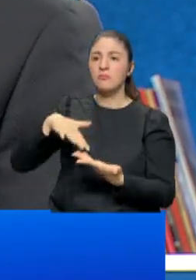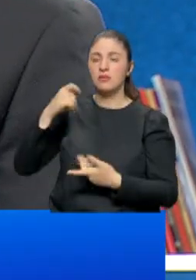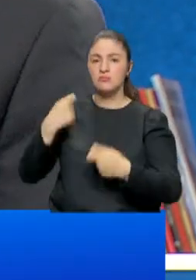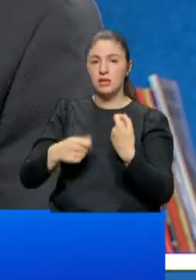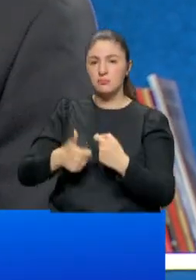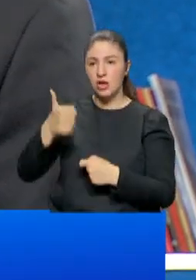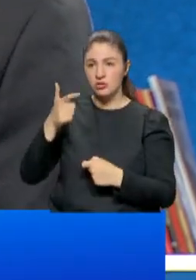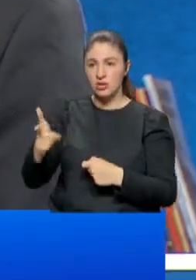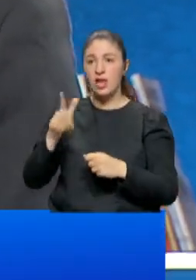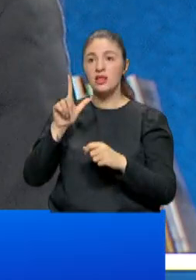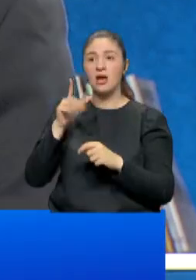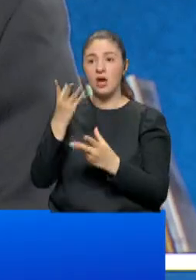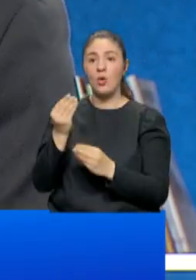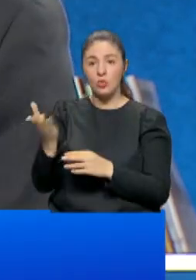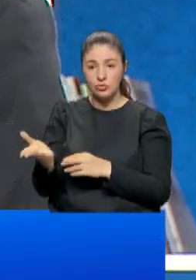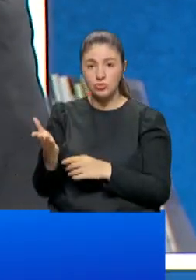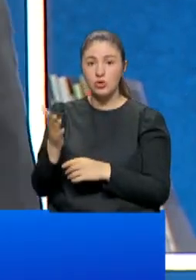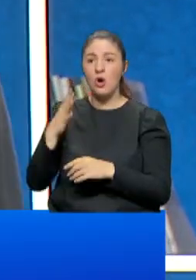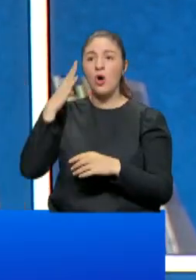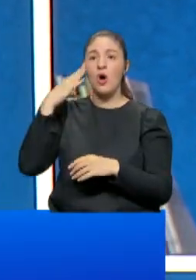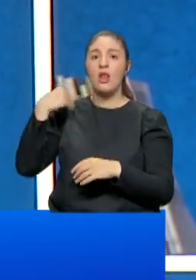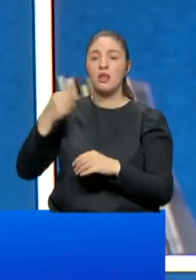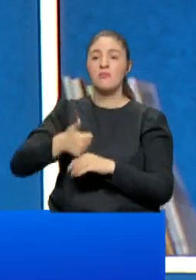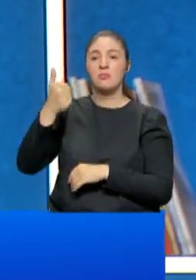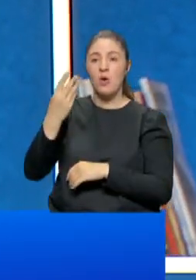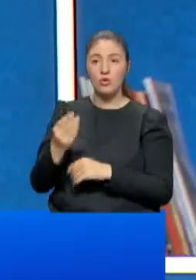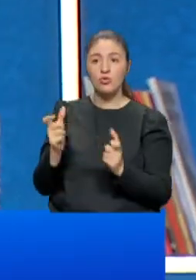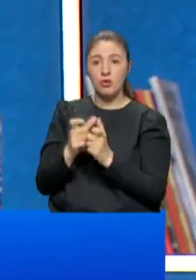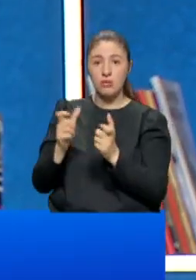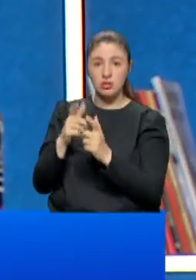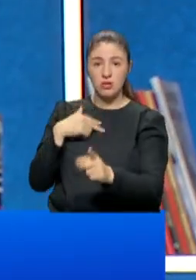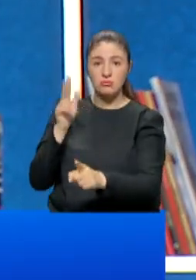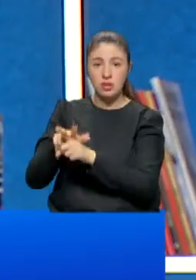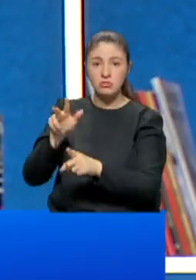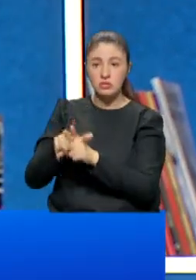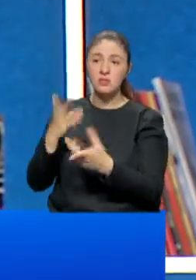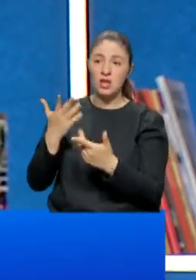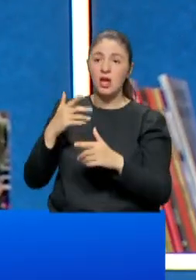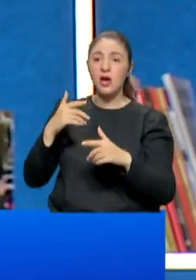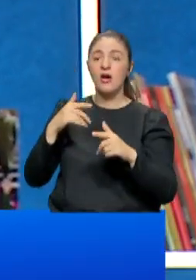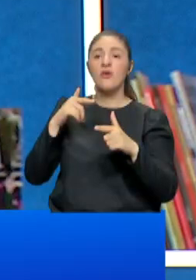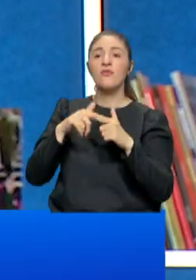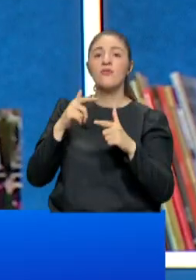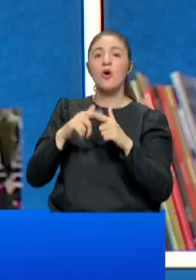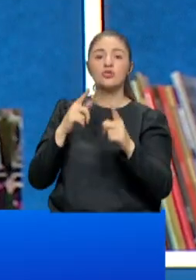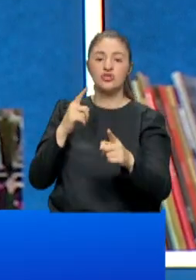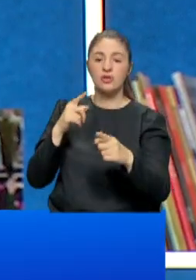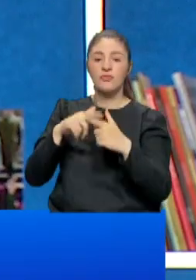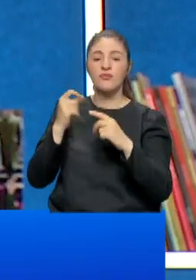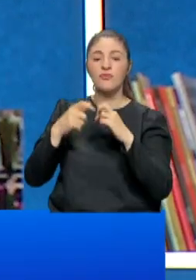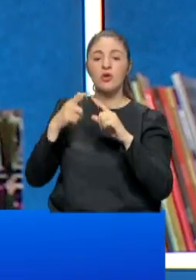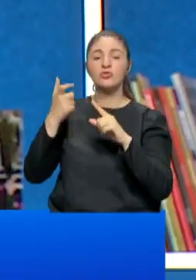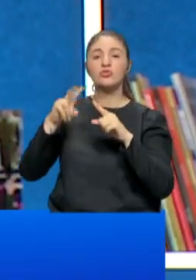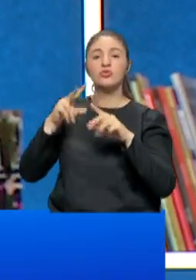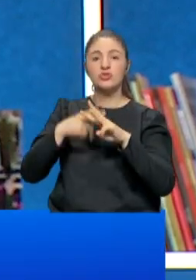Merkez Bankası başkanı ile Garden olduğu o Hollanda başbakanı olduğu toplantılara katıldım işte Fortune yollarının bir arada olduğu